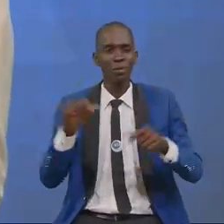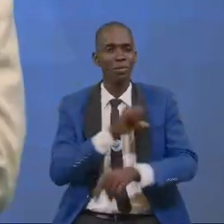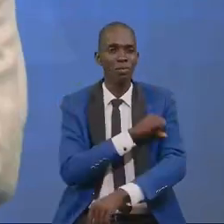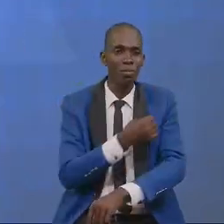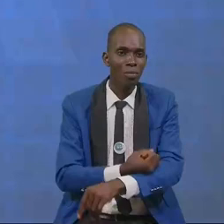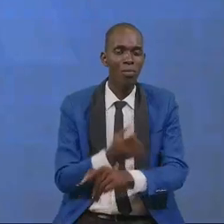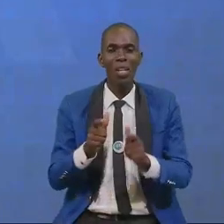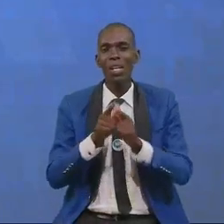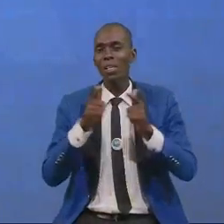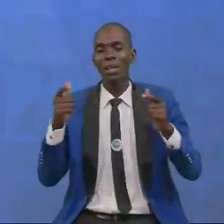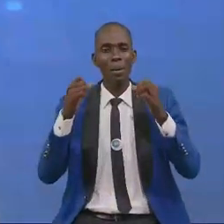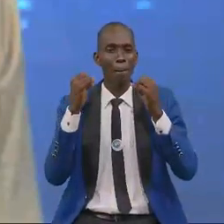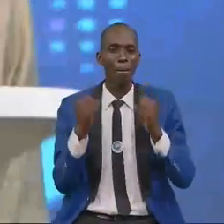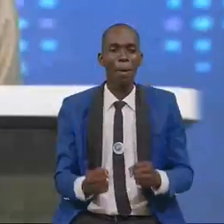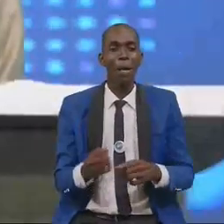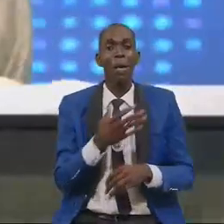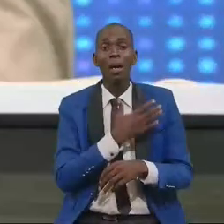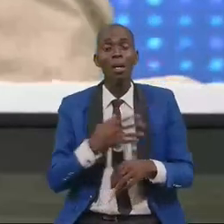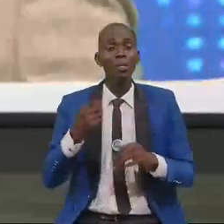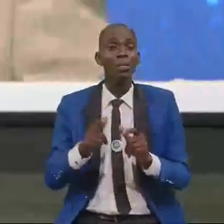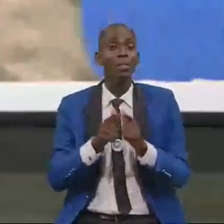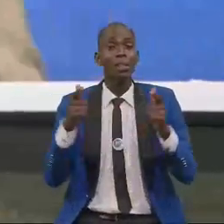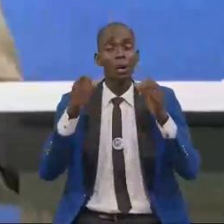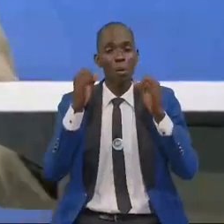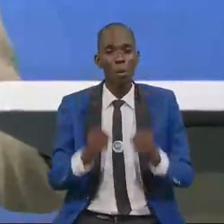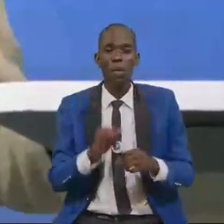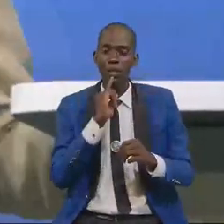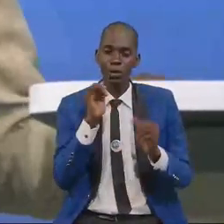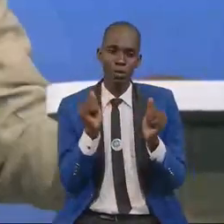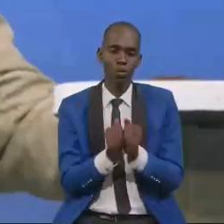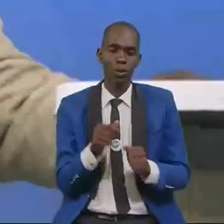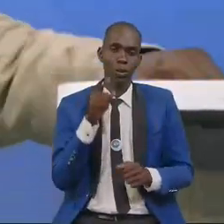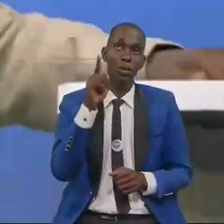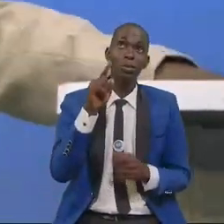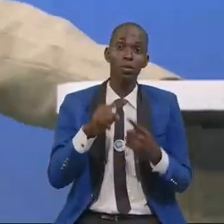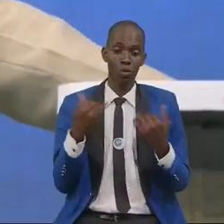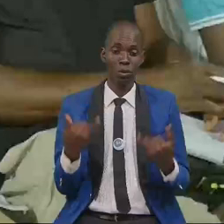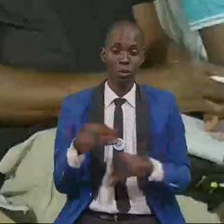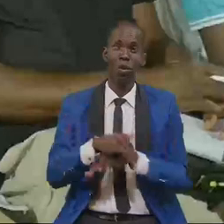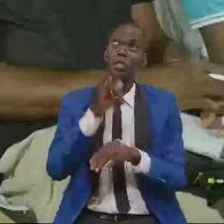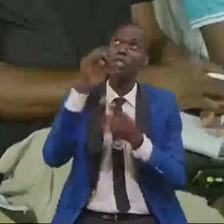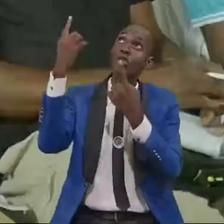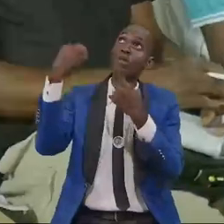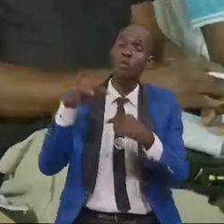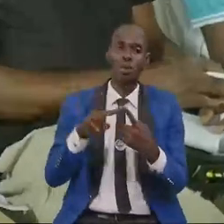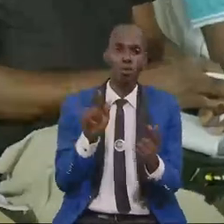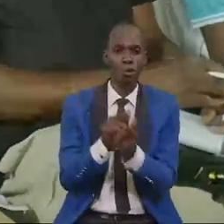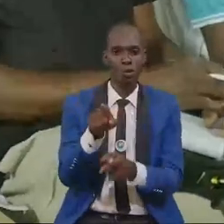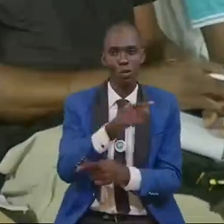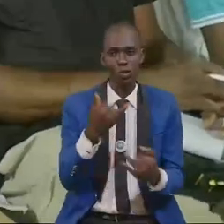un grand puissance et la grande puissance et avec lui ce soir et ça vient pour vous ce soir